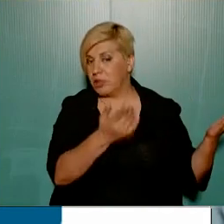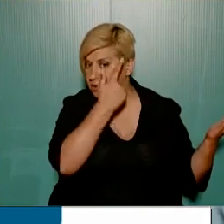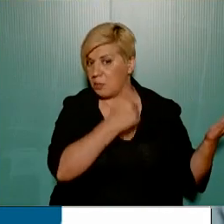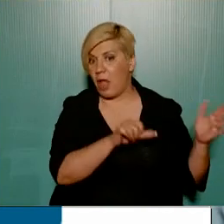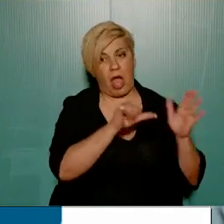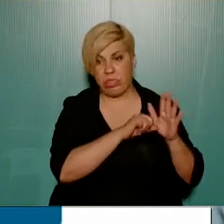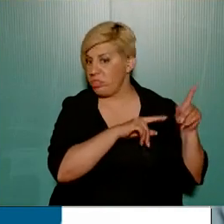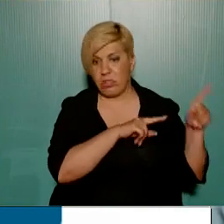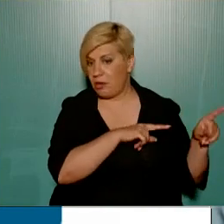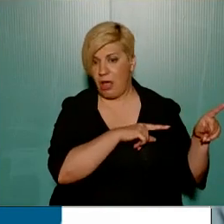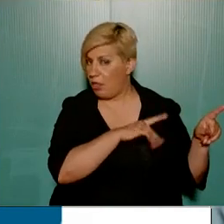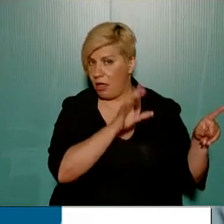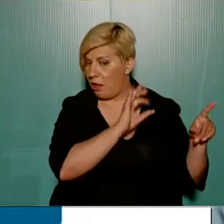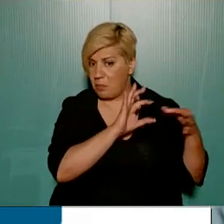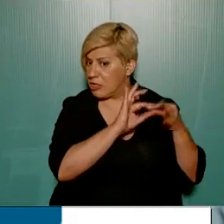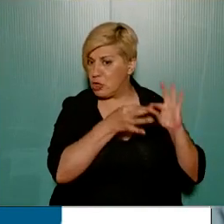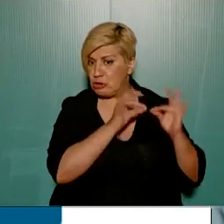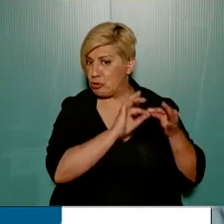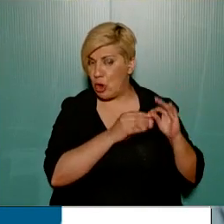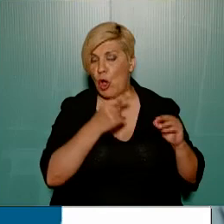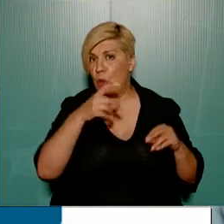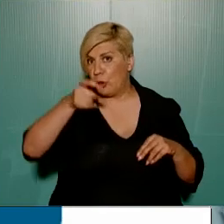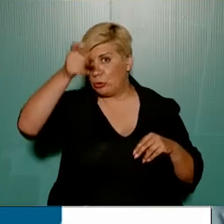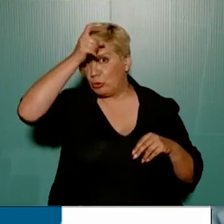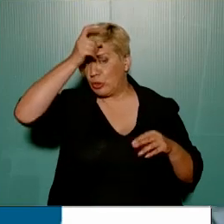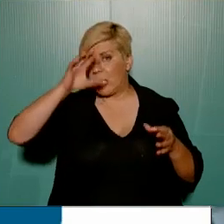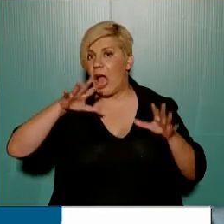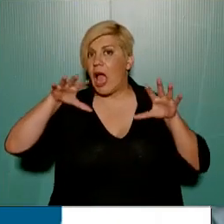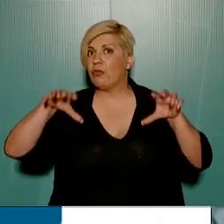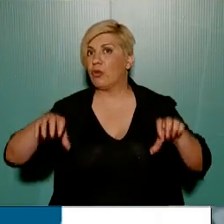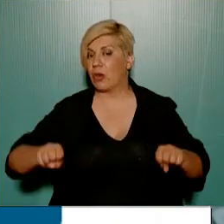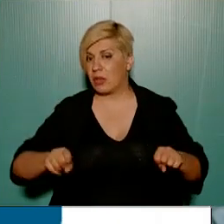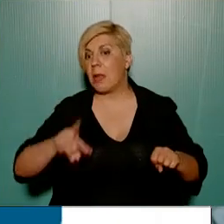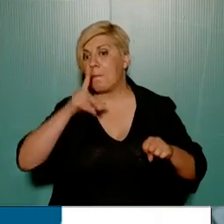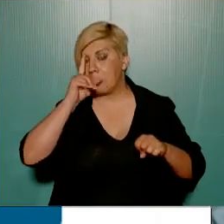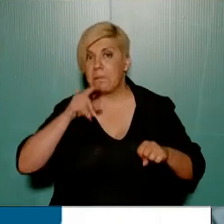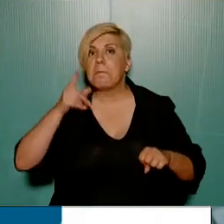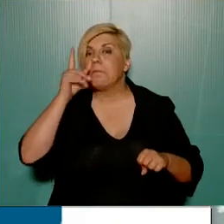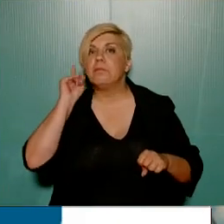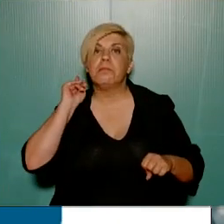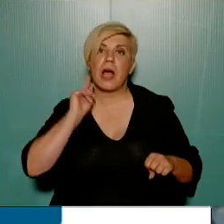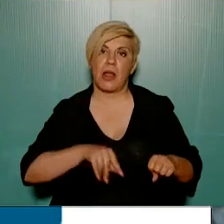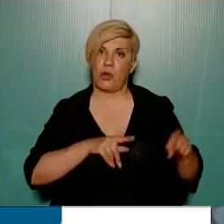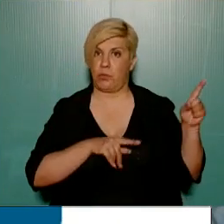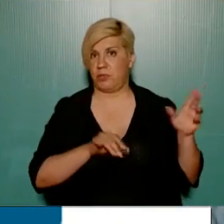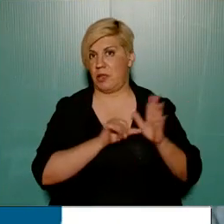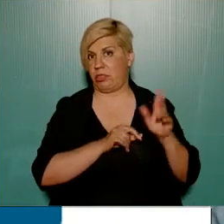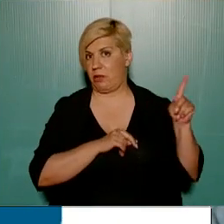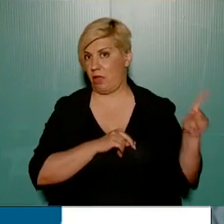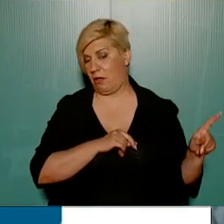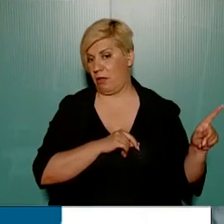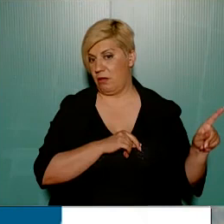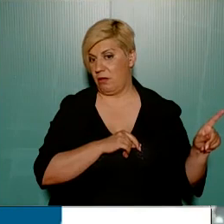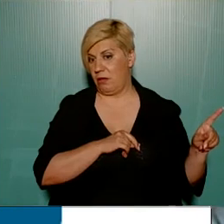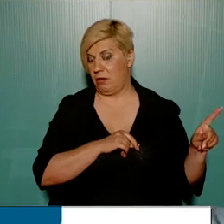Αθήνα δεν έχει καμιά ιστορία με την Οθωμανική Αυτοκρατορία και άρα είναι ένα πράγμα παράτερο μέσα στην Αθήνα. Είναι αυτή τη